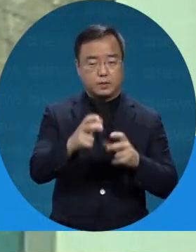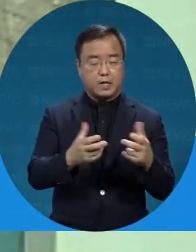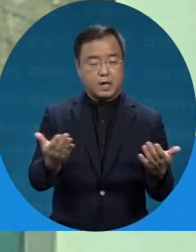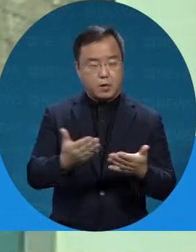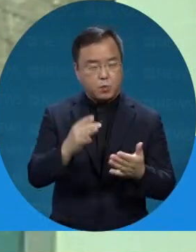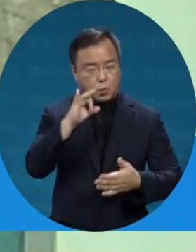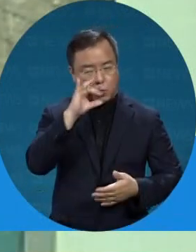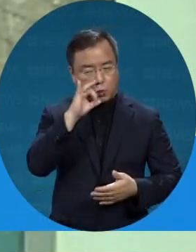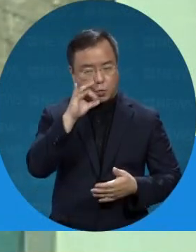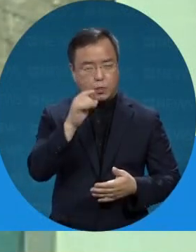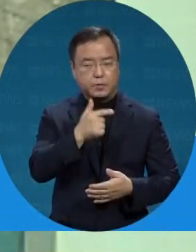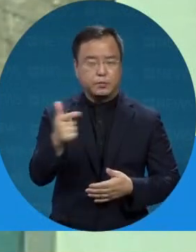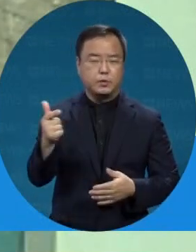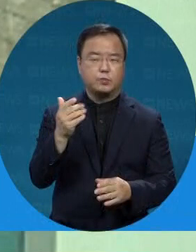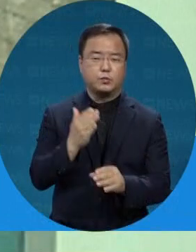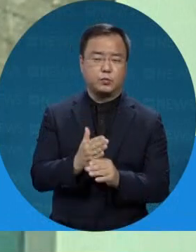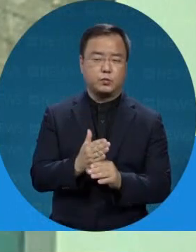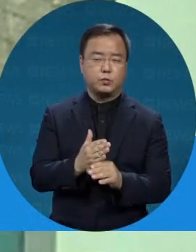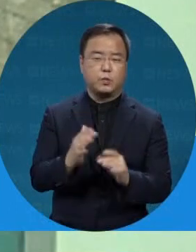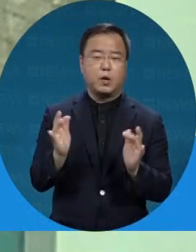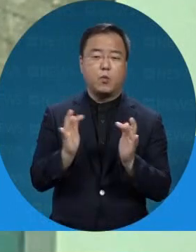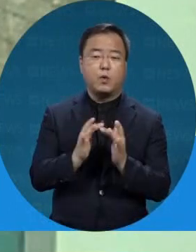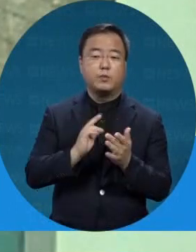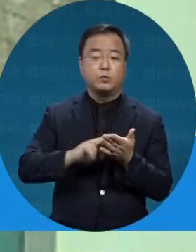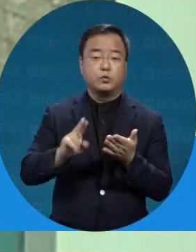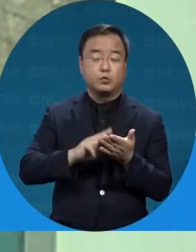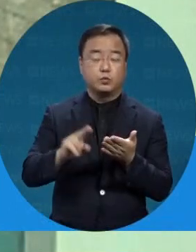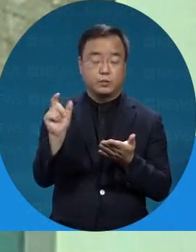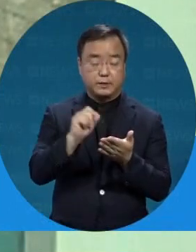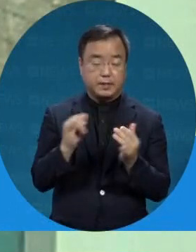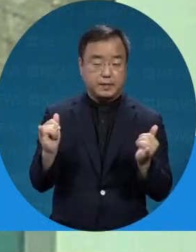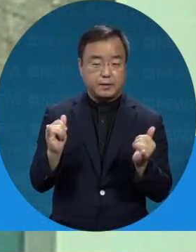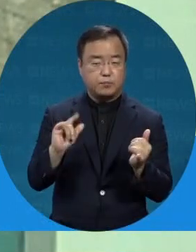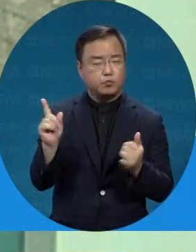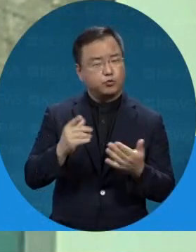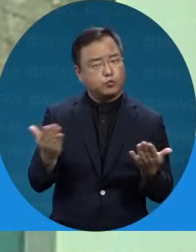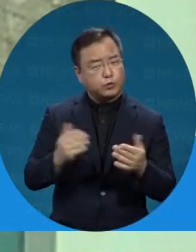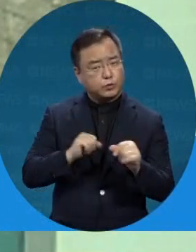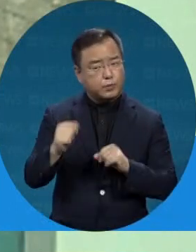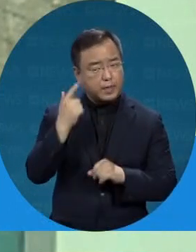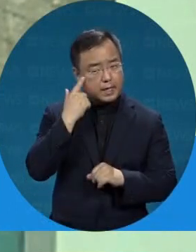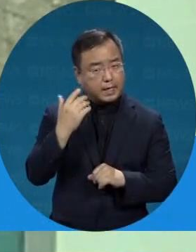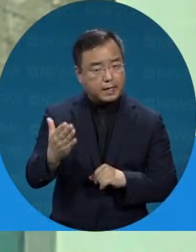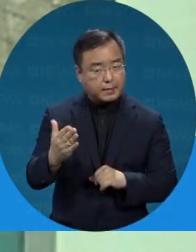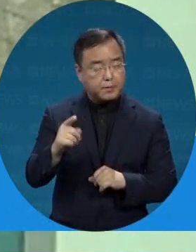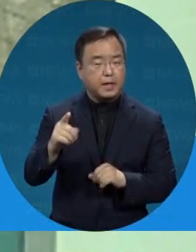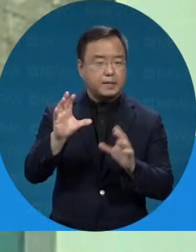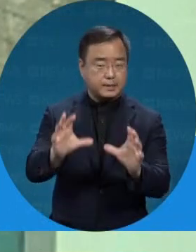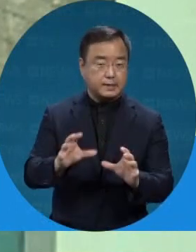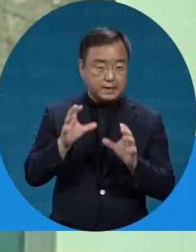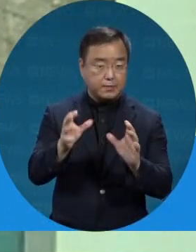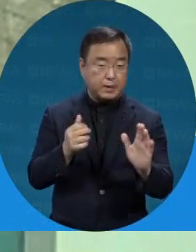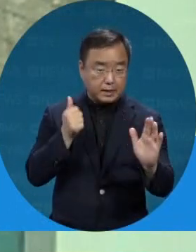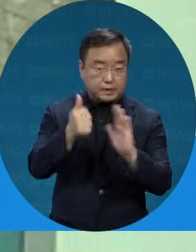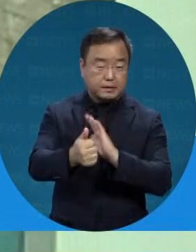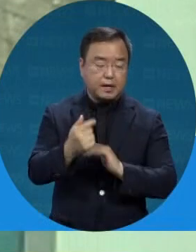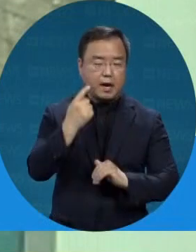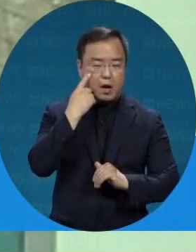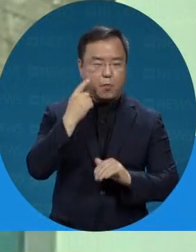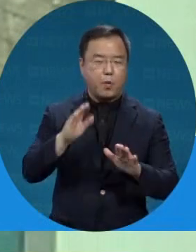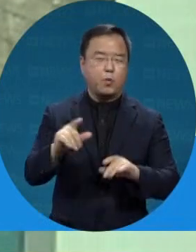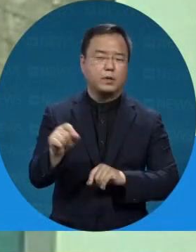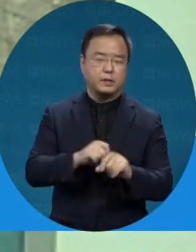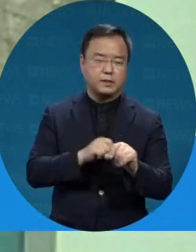있죠 웹툰 작가는 어떤 일을 어떻게 할까 웹진 작가의 세계로 한 발짝 더 들어가보겠습니다 오늘은